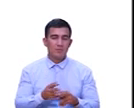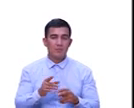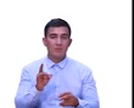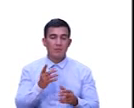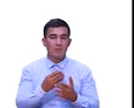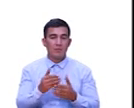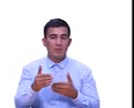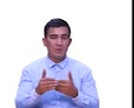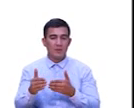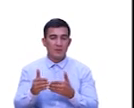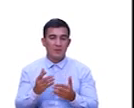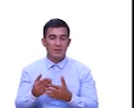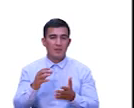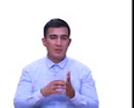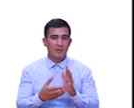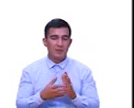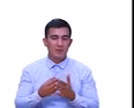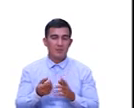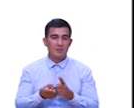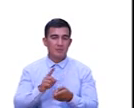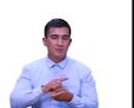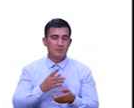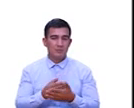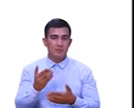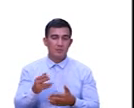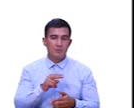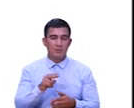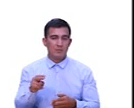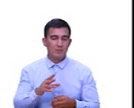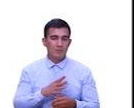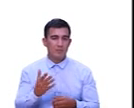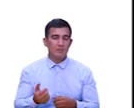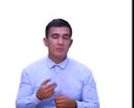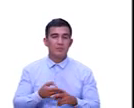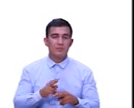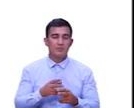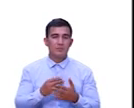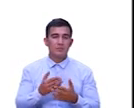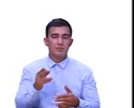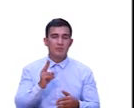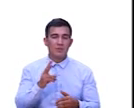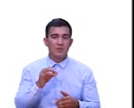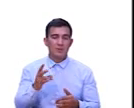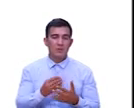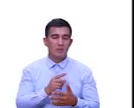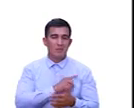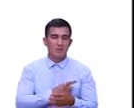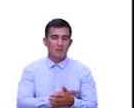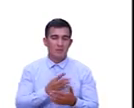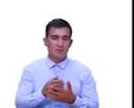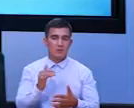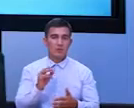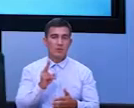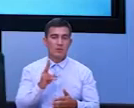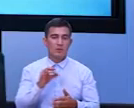orasidagi masofaning kvadratiga esa teskari proporsional ekan. Va buni Coulomb kuchi, Coulomb qonuni deb